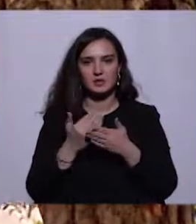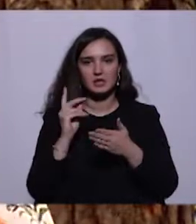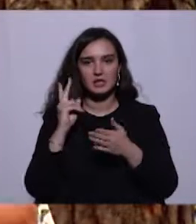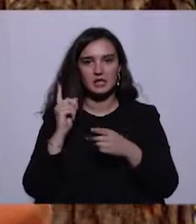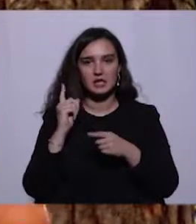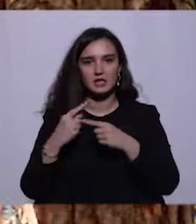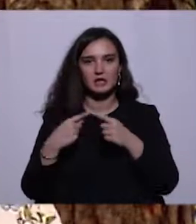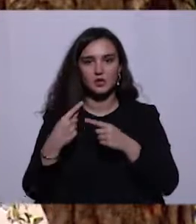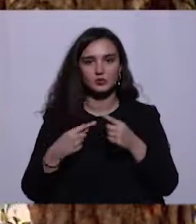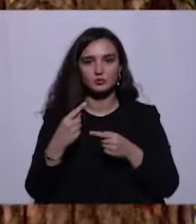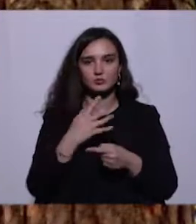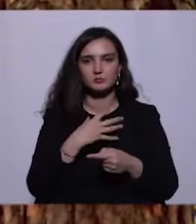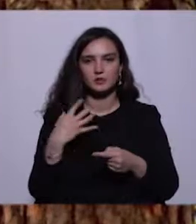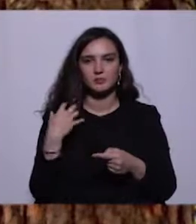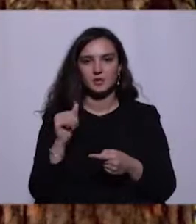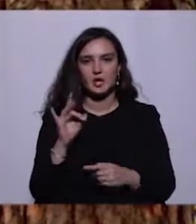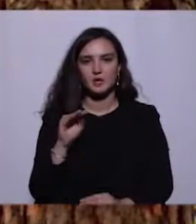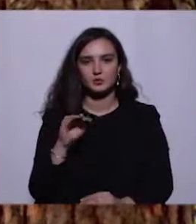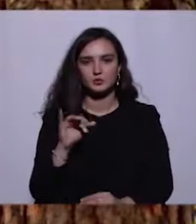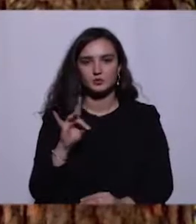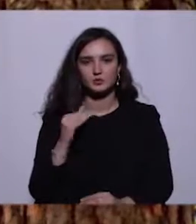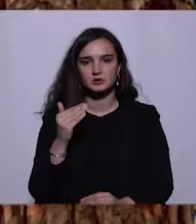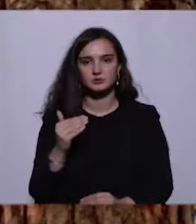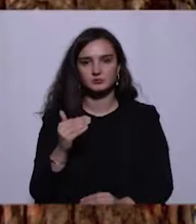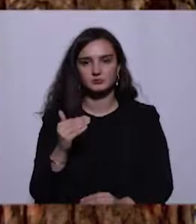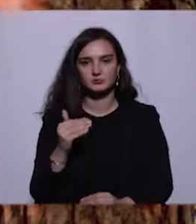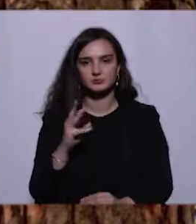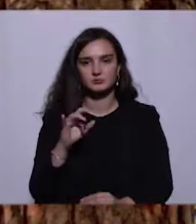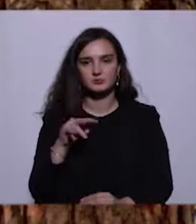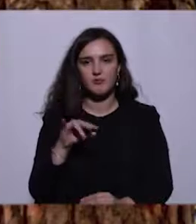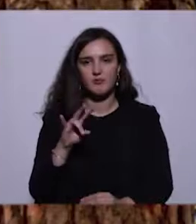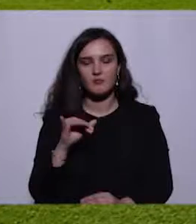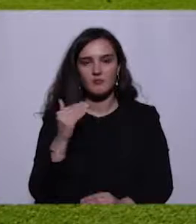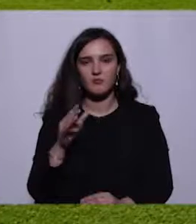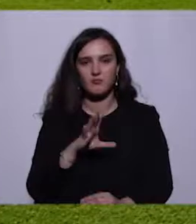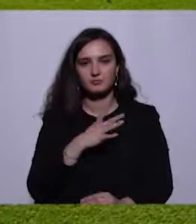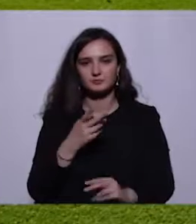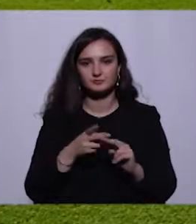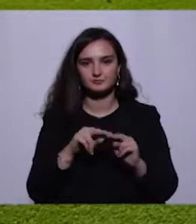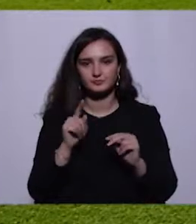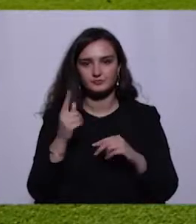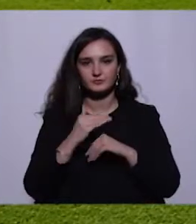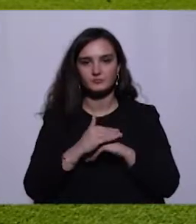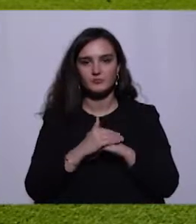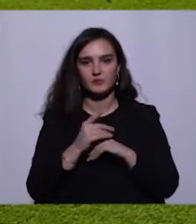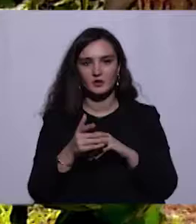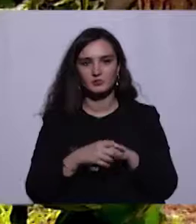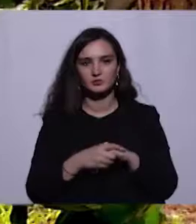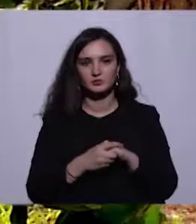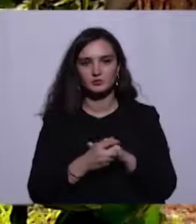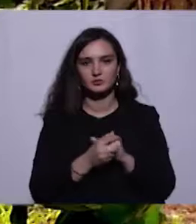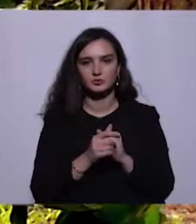ლეგენდარული მეფე არტურის მოძღვრის მერლინის მიერ იყო ეს ერთღამეში